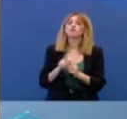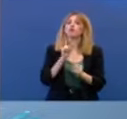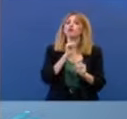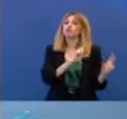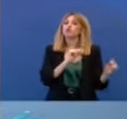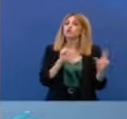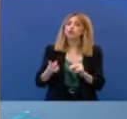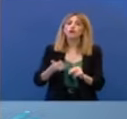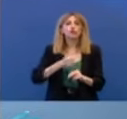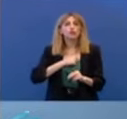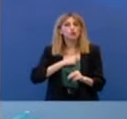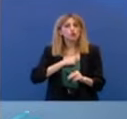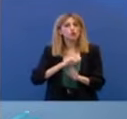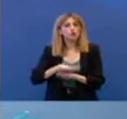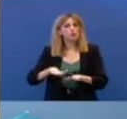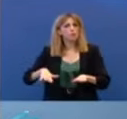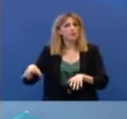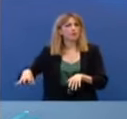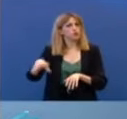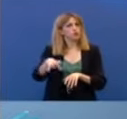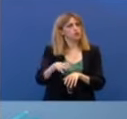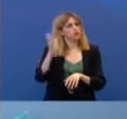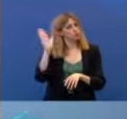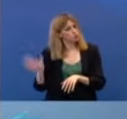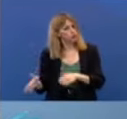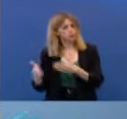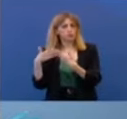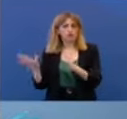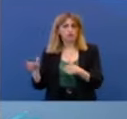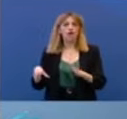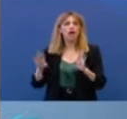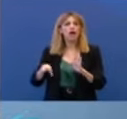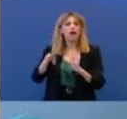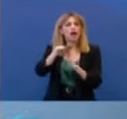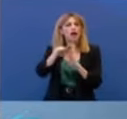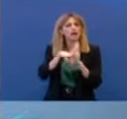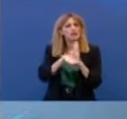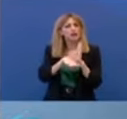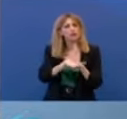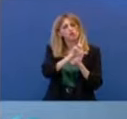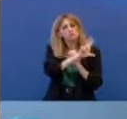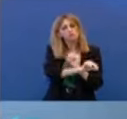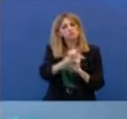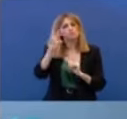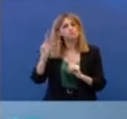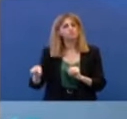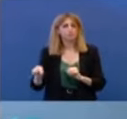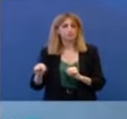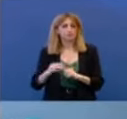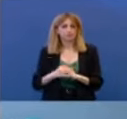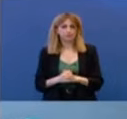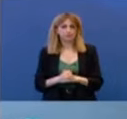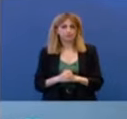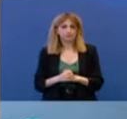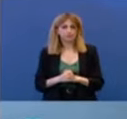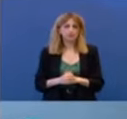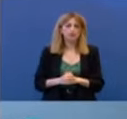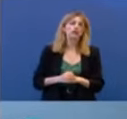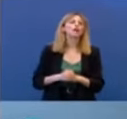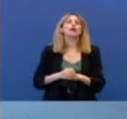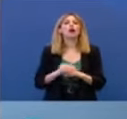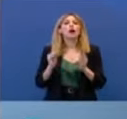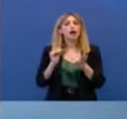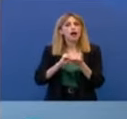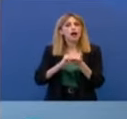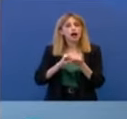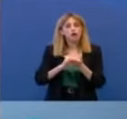που μπορούν να ανοίξουν σε ό,τι αφορά τους κανόνες λειτουργίας. Έχει πάρθει ιδιαίτερη μέρημνα για την προμήθεια των κατάλληλων αντισηπτικών και